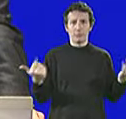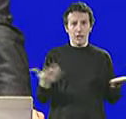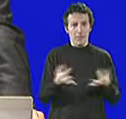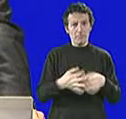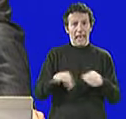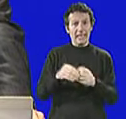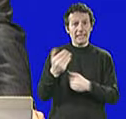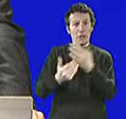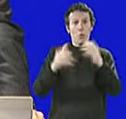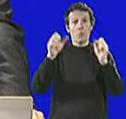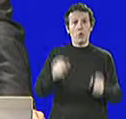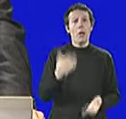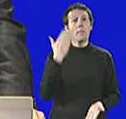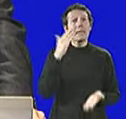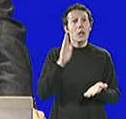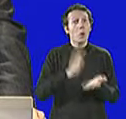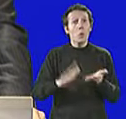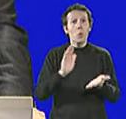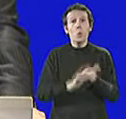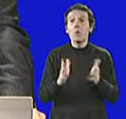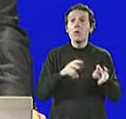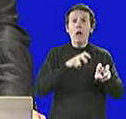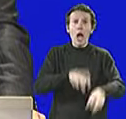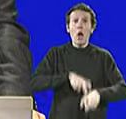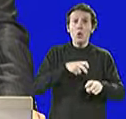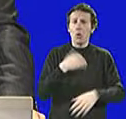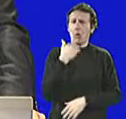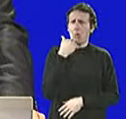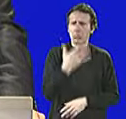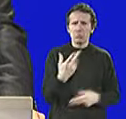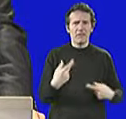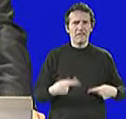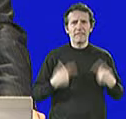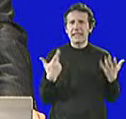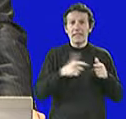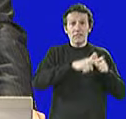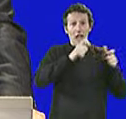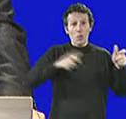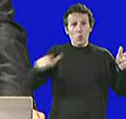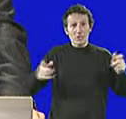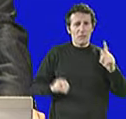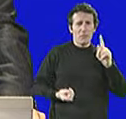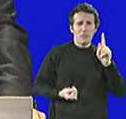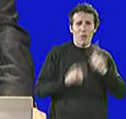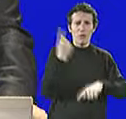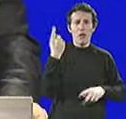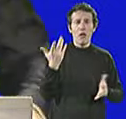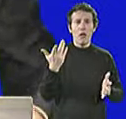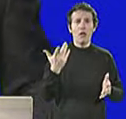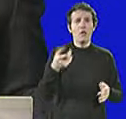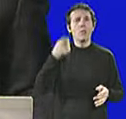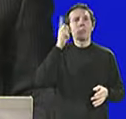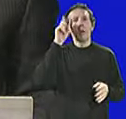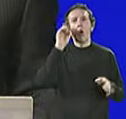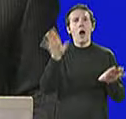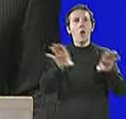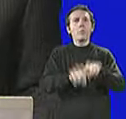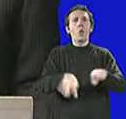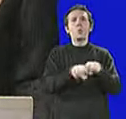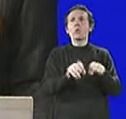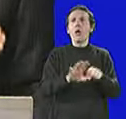peut pas vivre sans agriculture, sans industrie. Parce que lorsque la production s'en